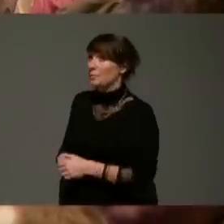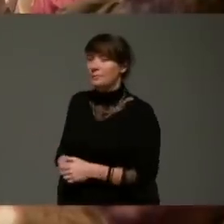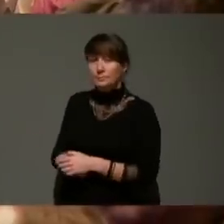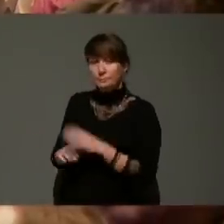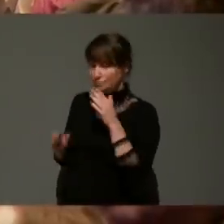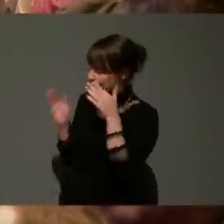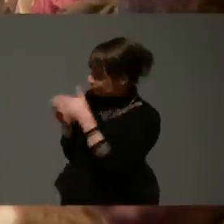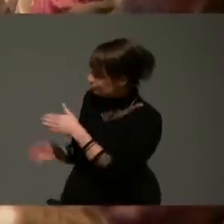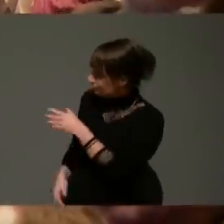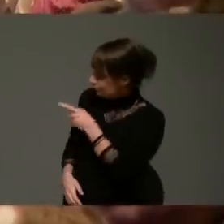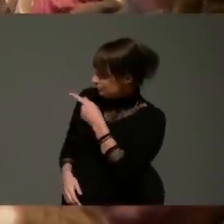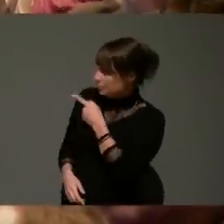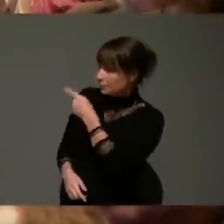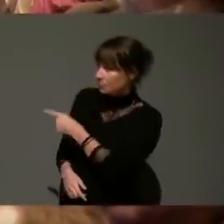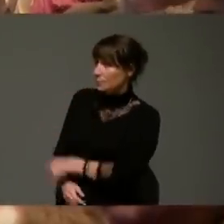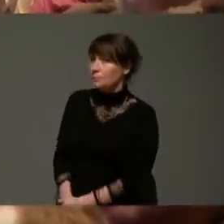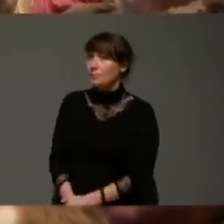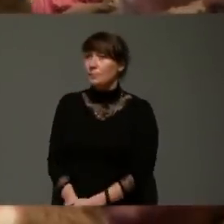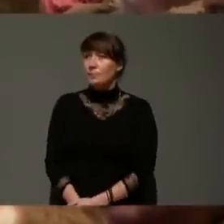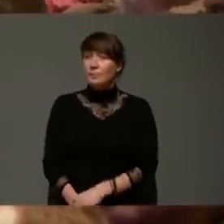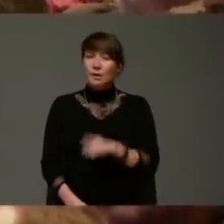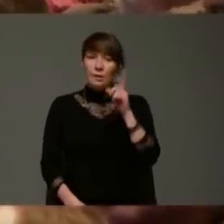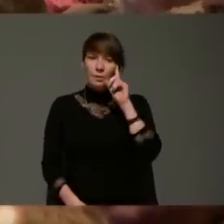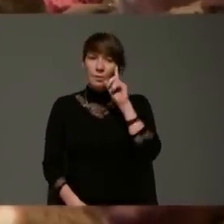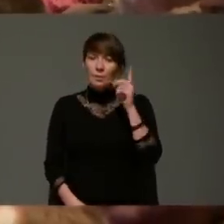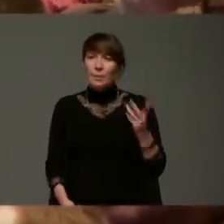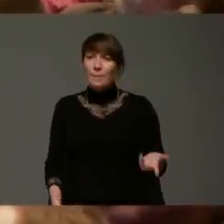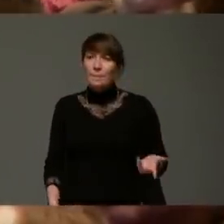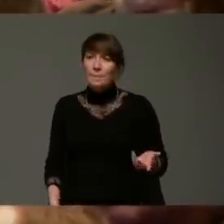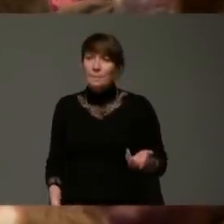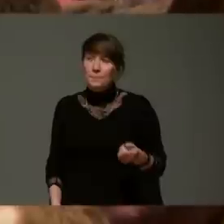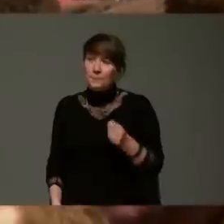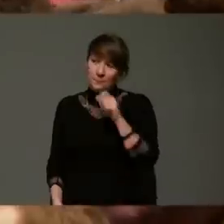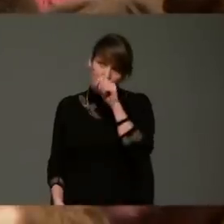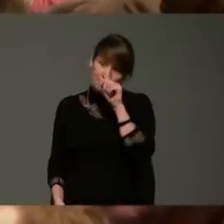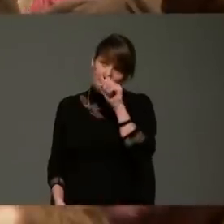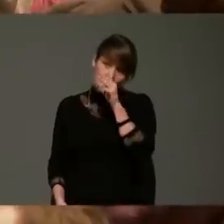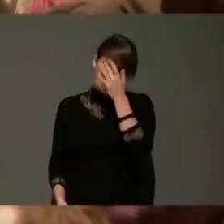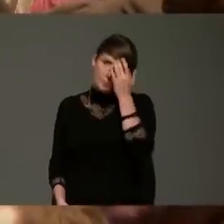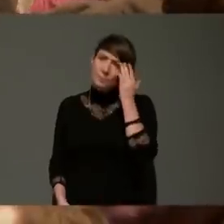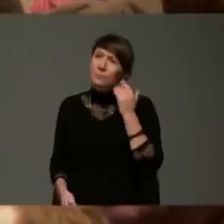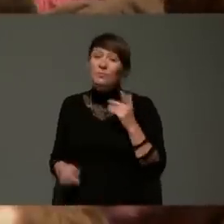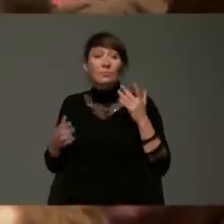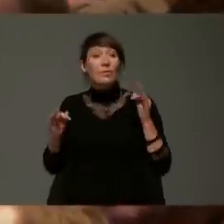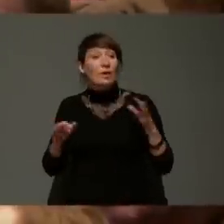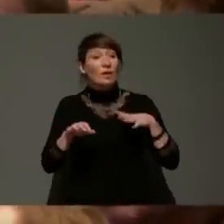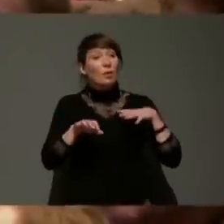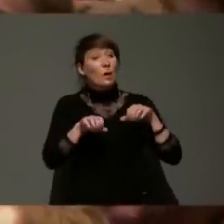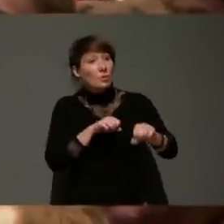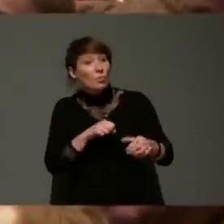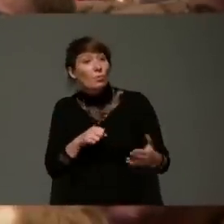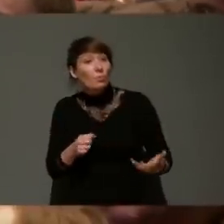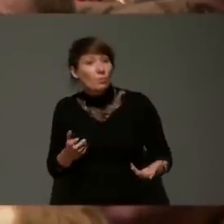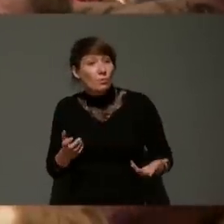docteur, parce que je pense qu'il n'a pas insister sur les aspects de récupération.